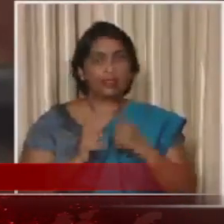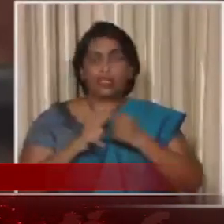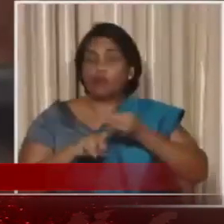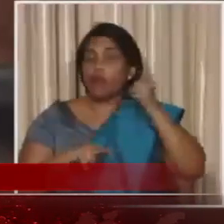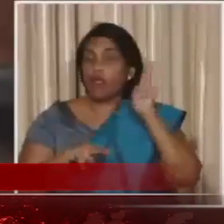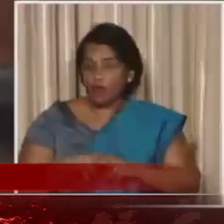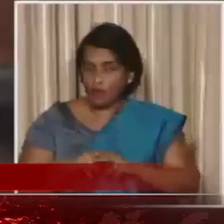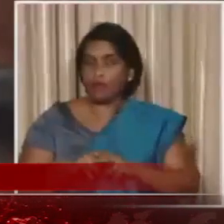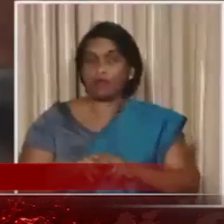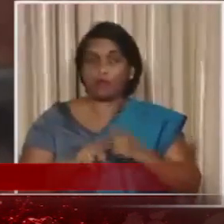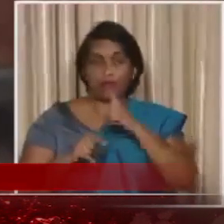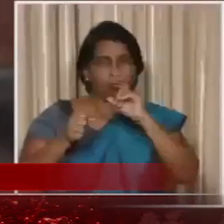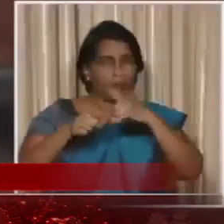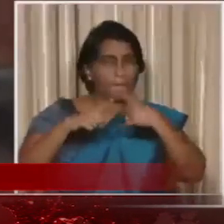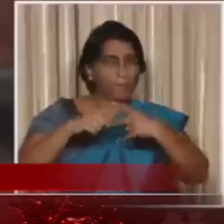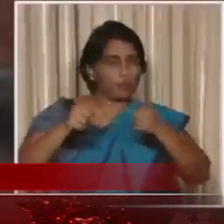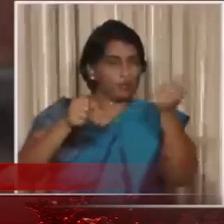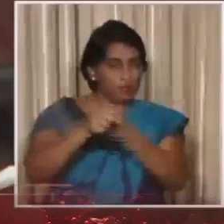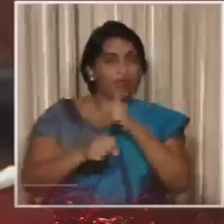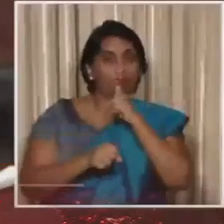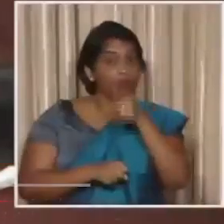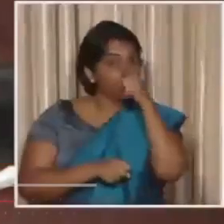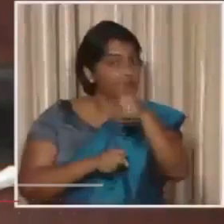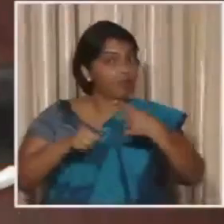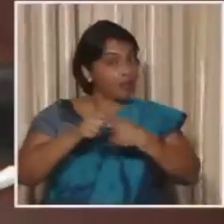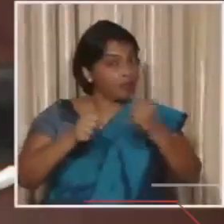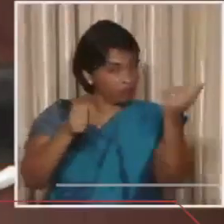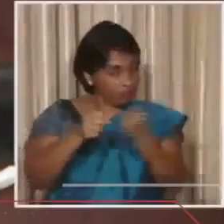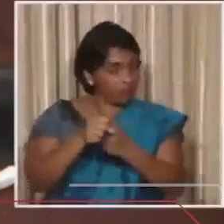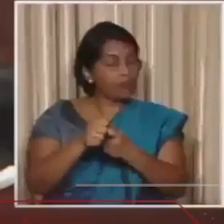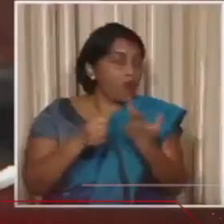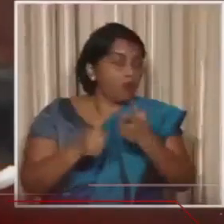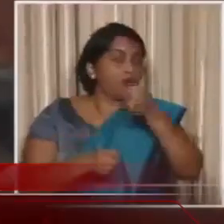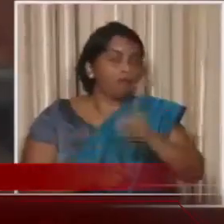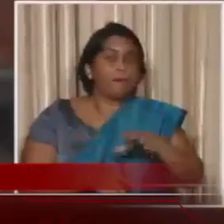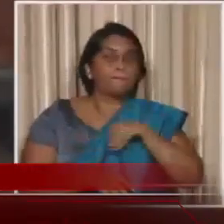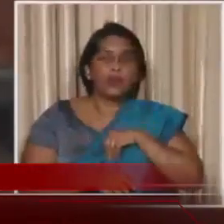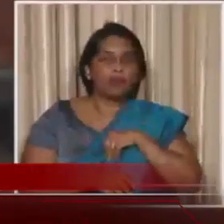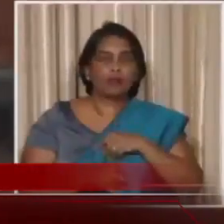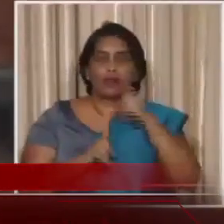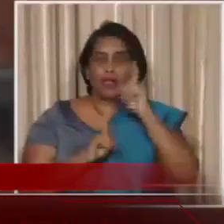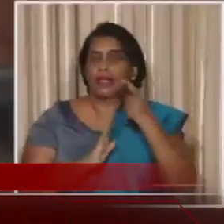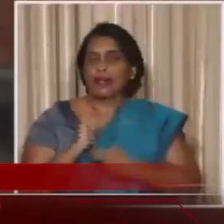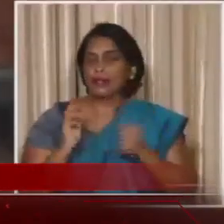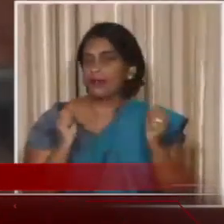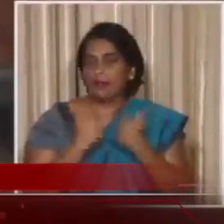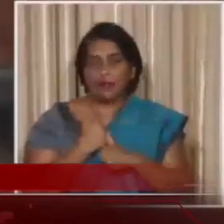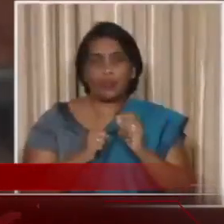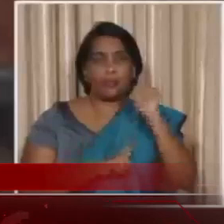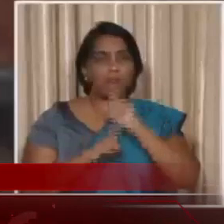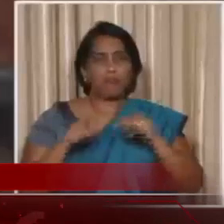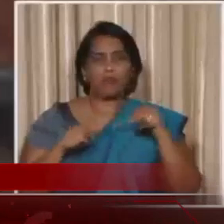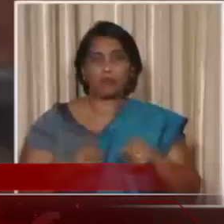karang mudale hisam mudun ing kadua kosola kino, umba me kadua ingilene wada me kate kangge menawat. Insa meh maniti sampadane karanda parlimen tu